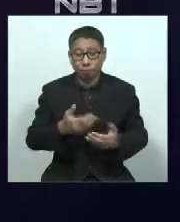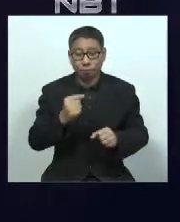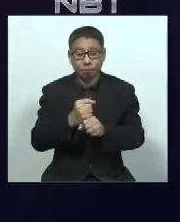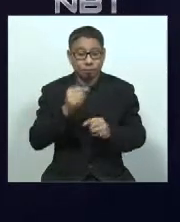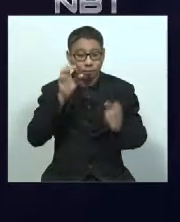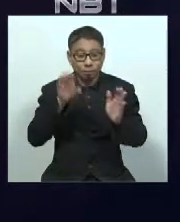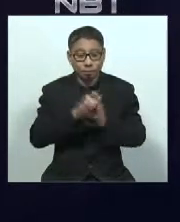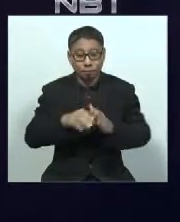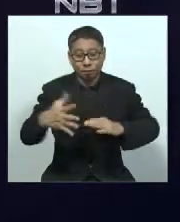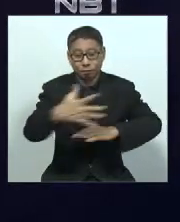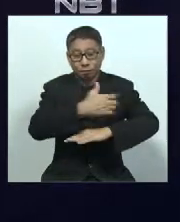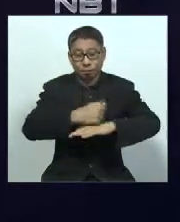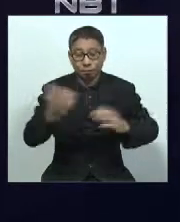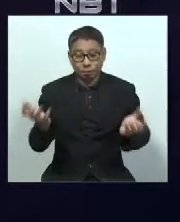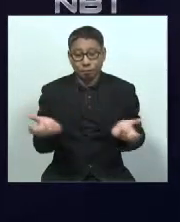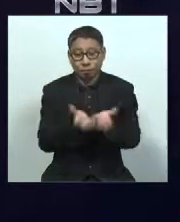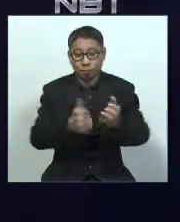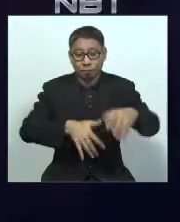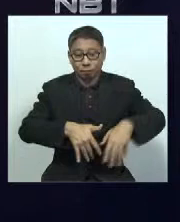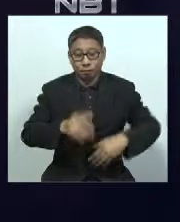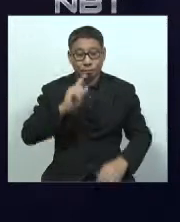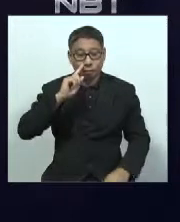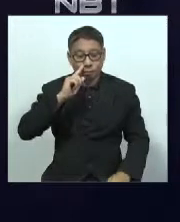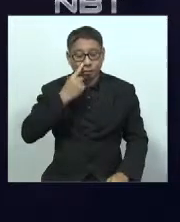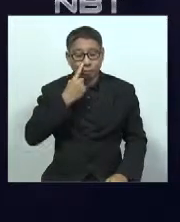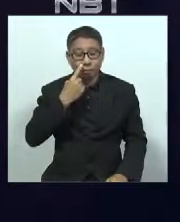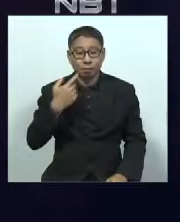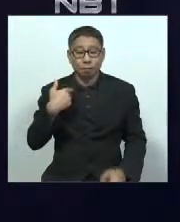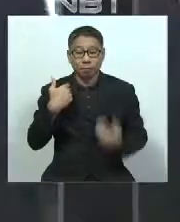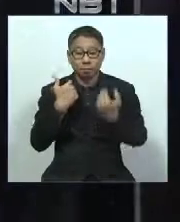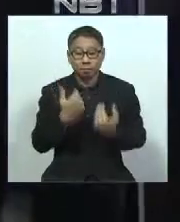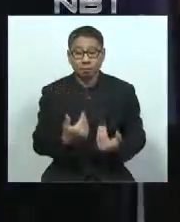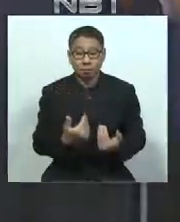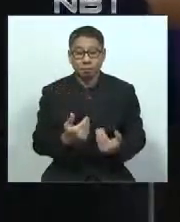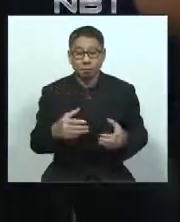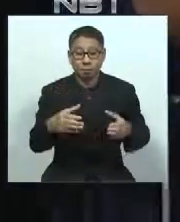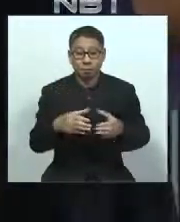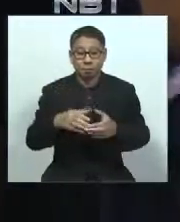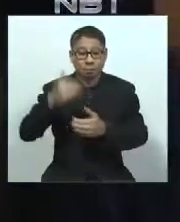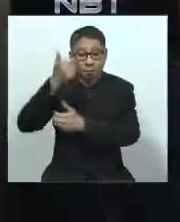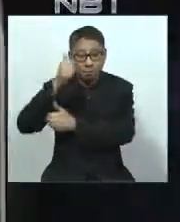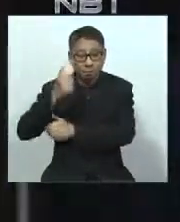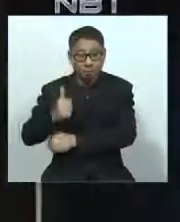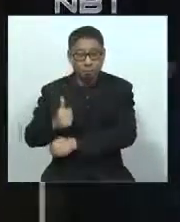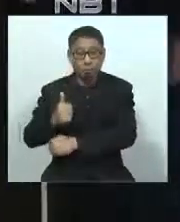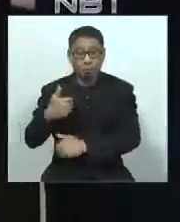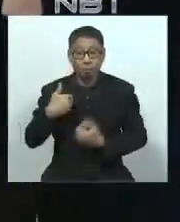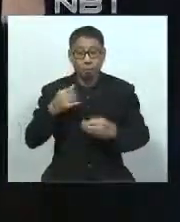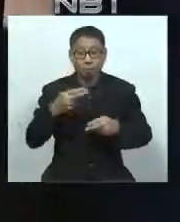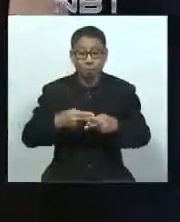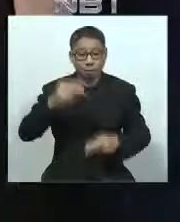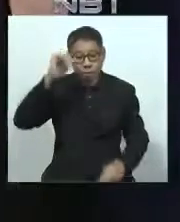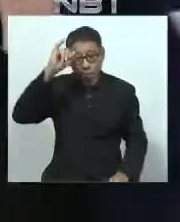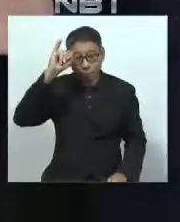รรยากาศทางการเมืองที่ส่งผลให้ประชาชนเกิดความเบื่อหน่ายมาดูฝากฝั่งของพรรคประชาธิปัตย์กันบ้างนะครับนายจุ